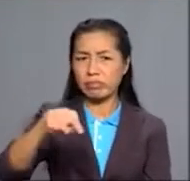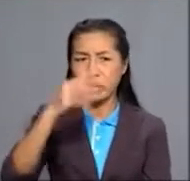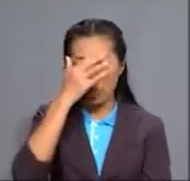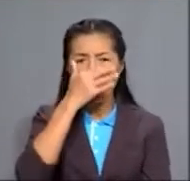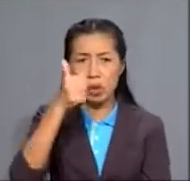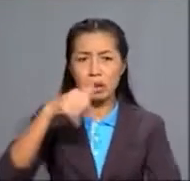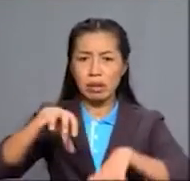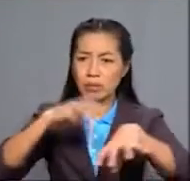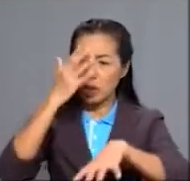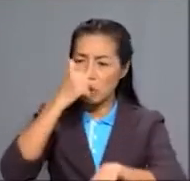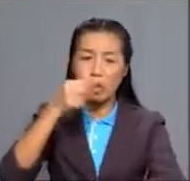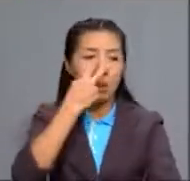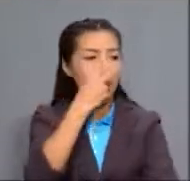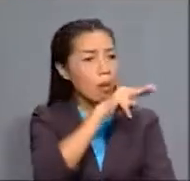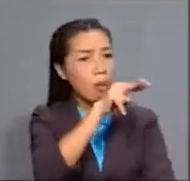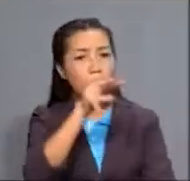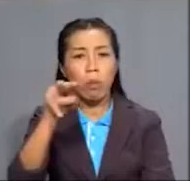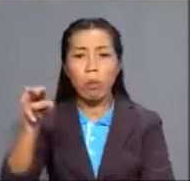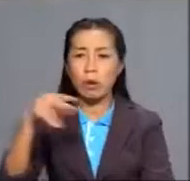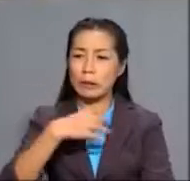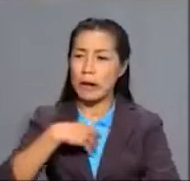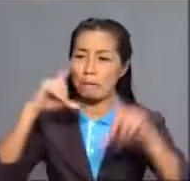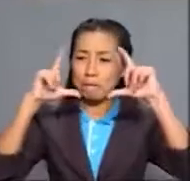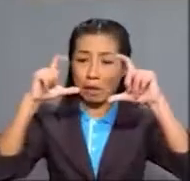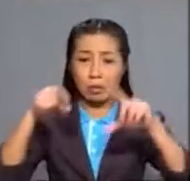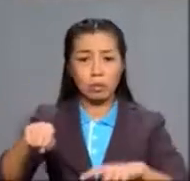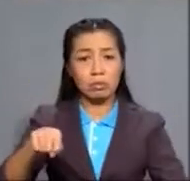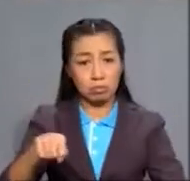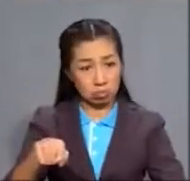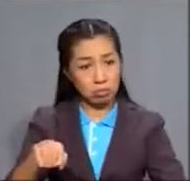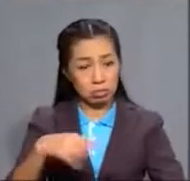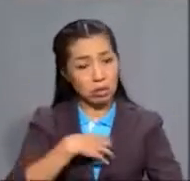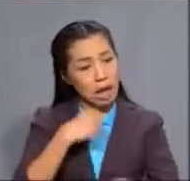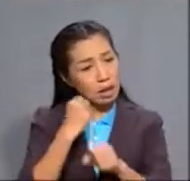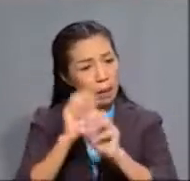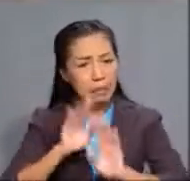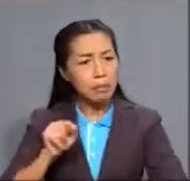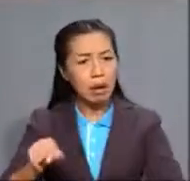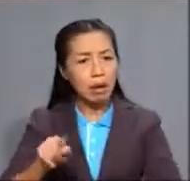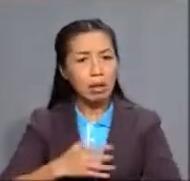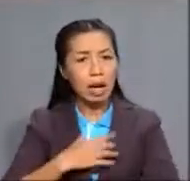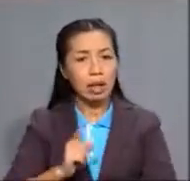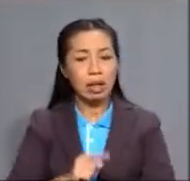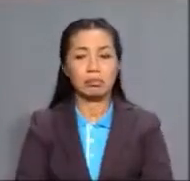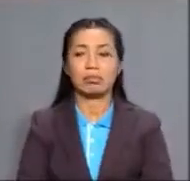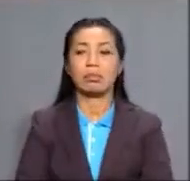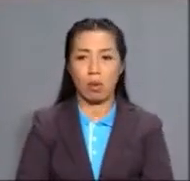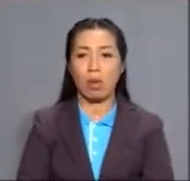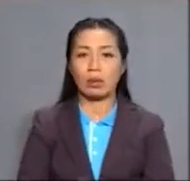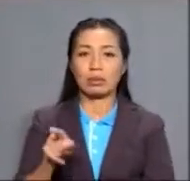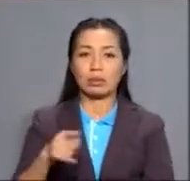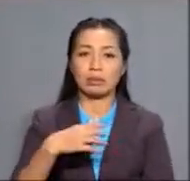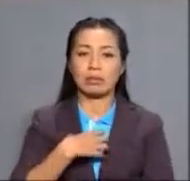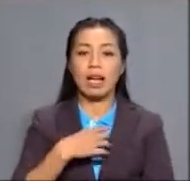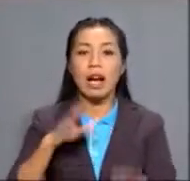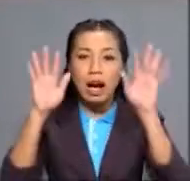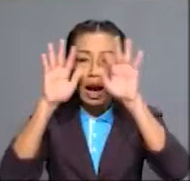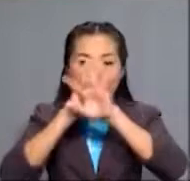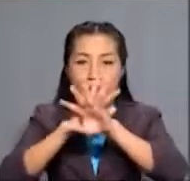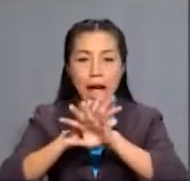วยงามมากเลยมองไปทางไหนก็ดูน่าถ่ายรูปเราต้องการทำตรงนี้ให้เป็นอะไรฮะคุณอาร์ต ตรงนี้จะเป็นจุดแวะ